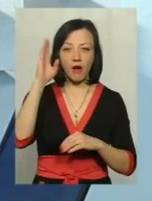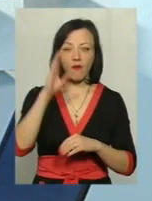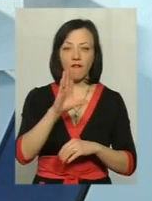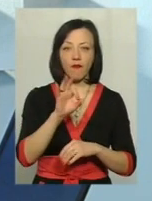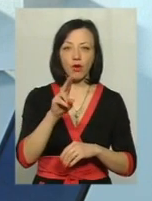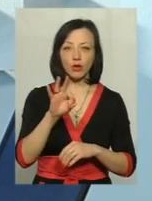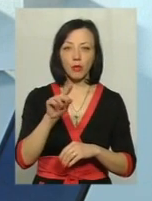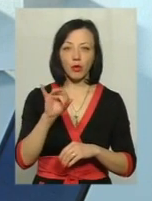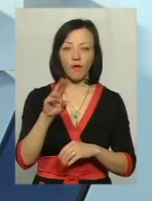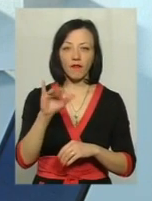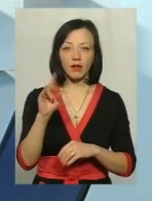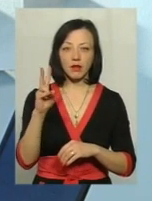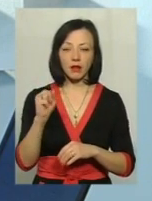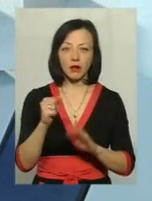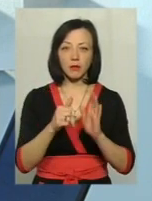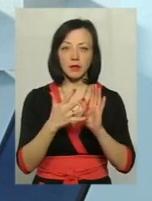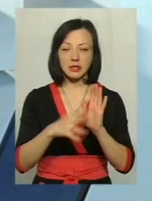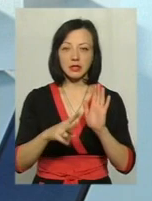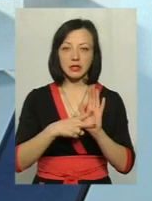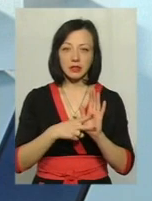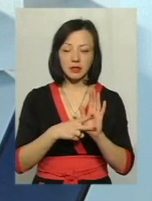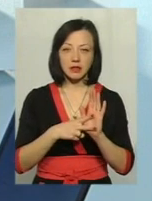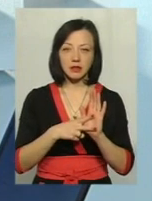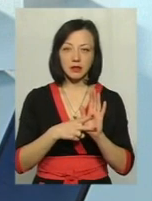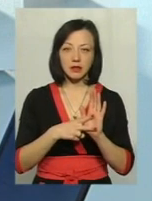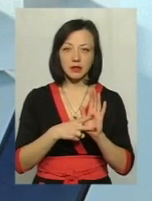57. Там теж неправильно считають